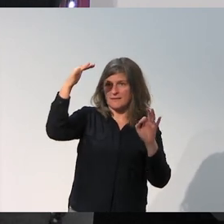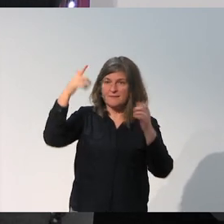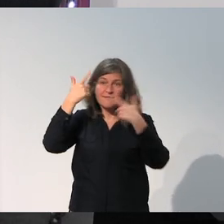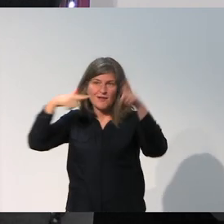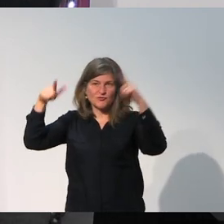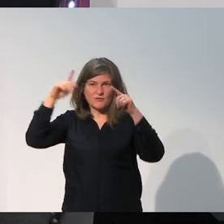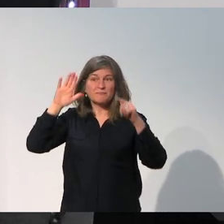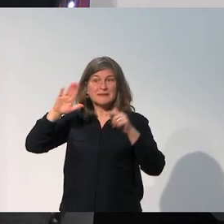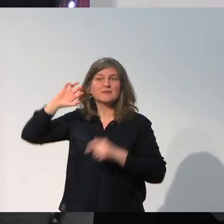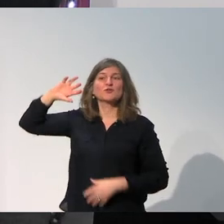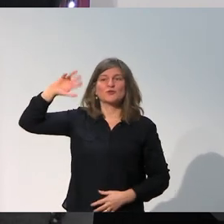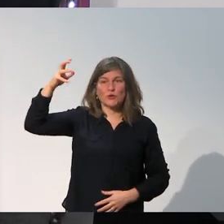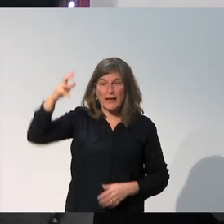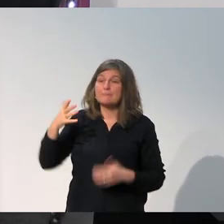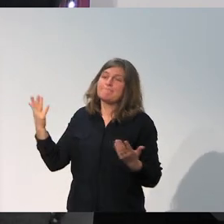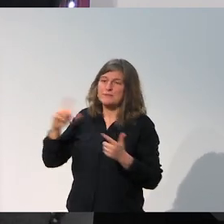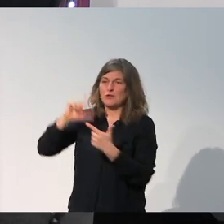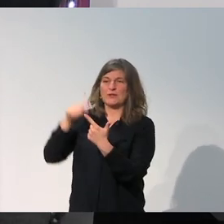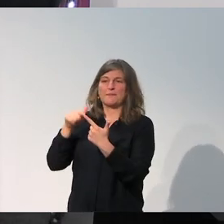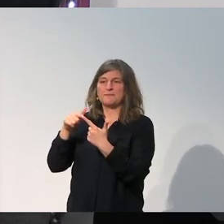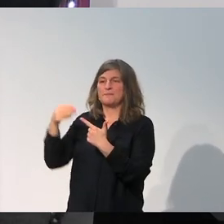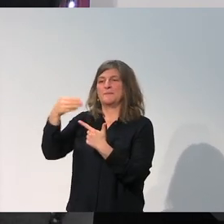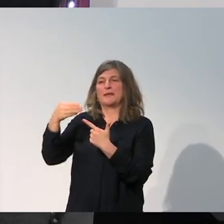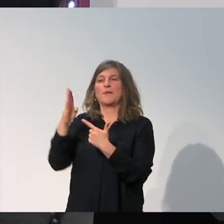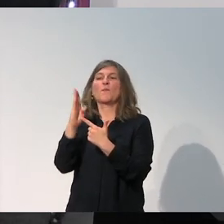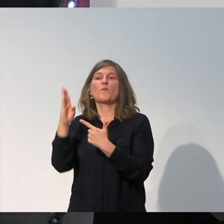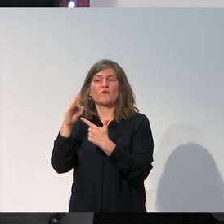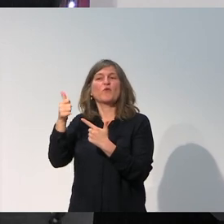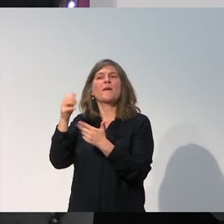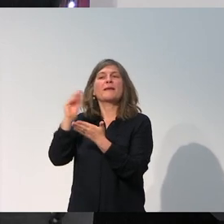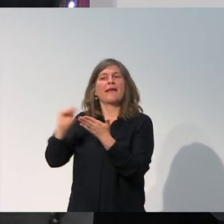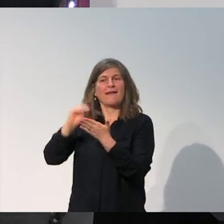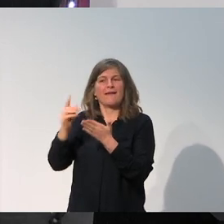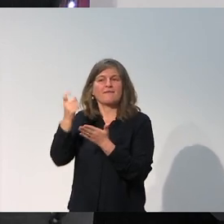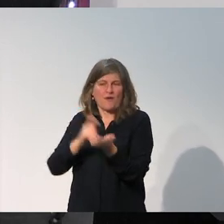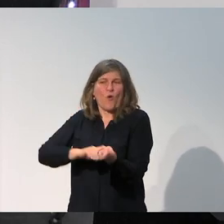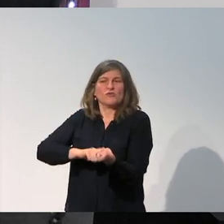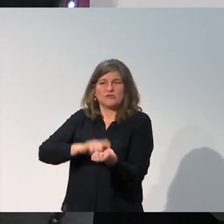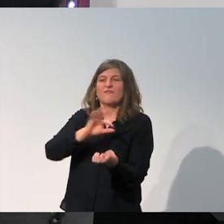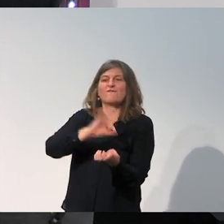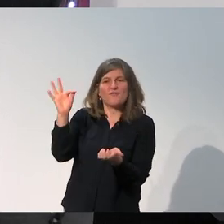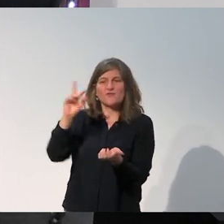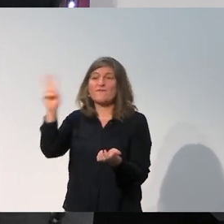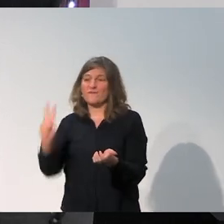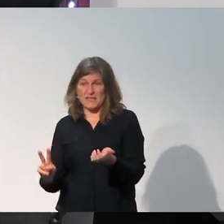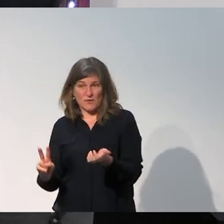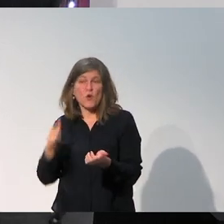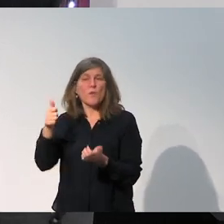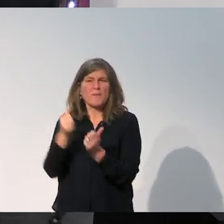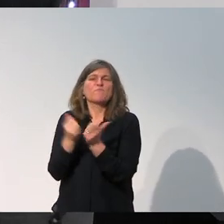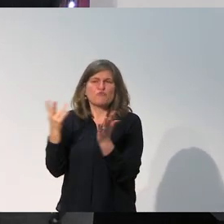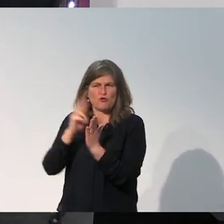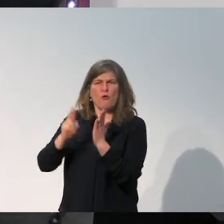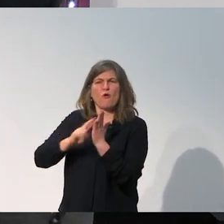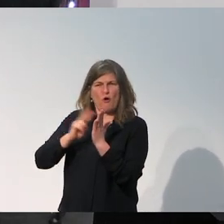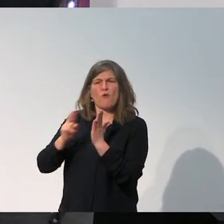parce qu'il n'a pas pu prendre son train, Miguel Bonnefoy, écrivain franco-vénézuélien, et l'auteur de plusieurs romans, dont